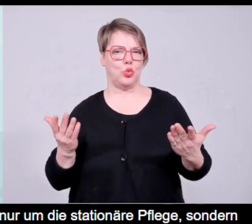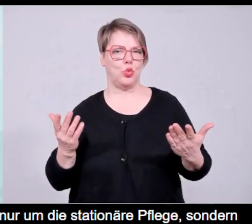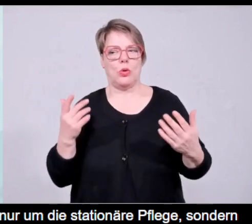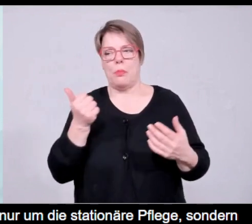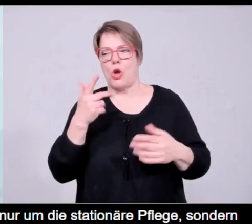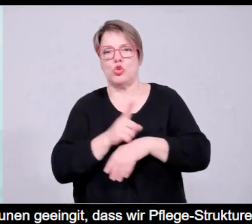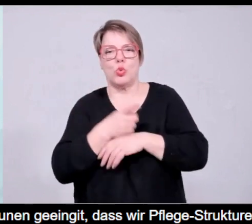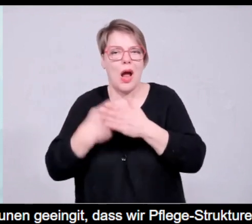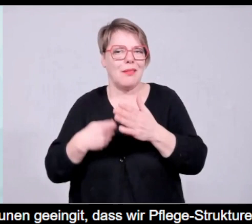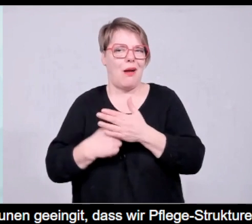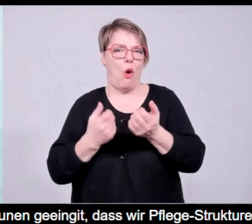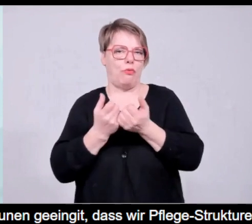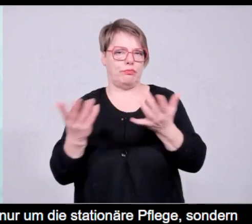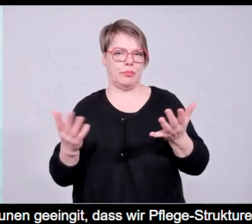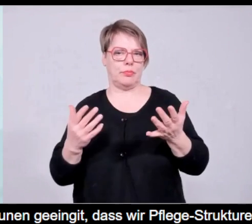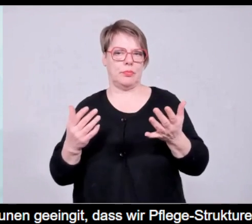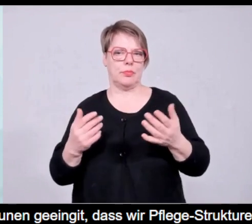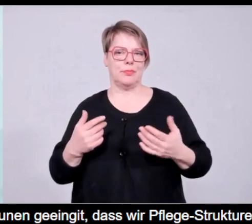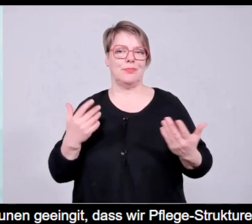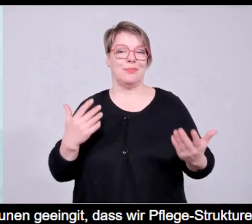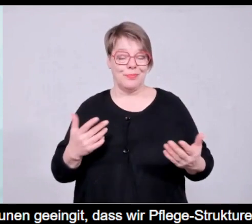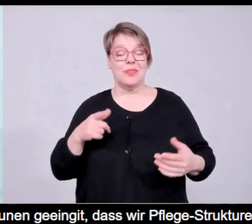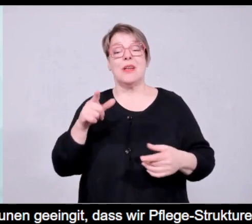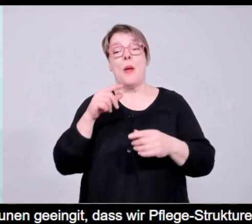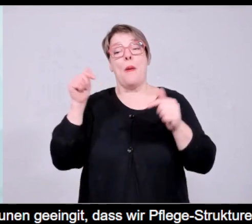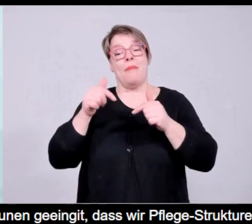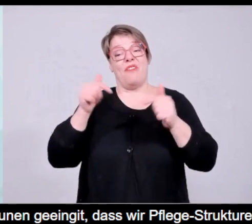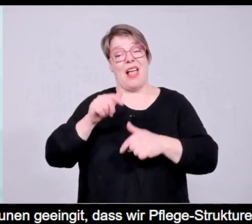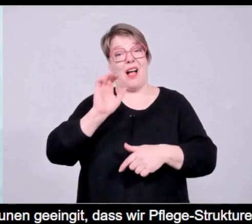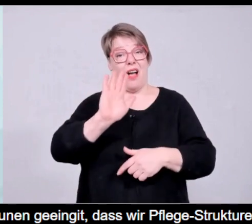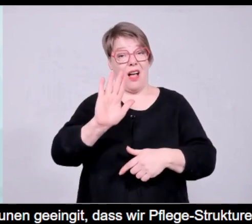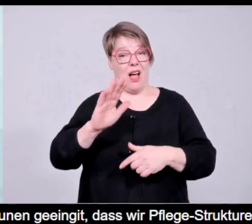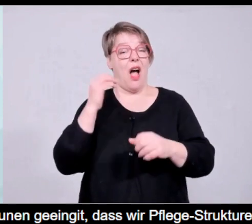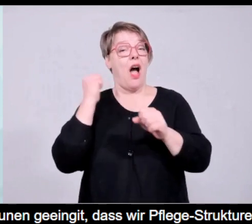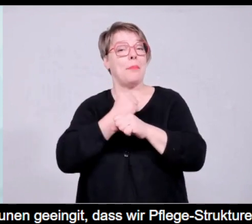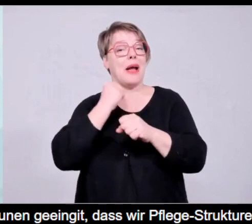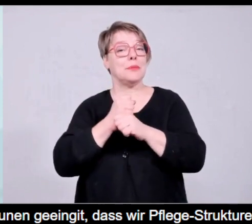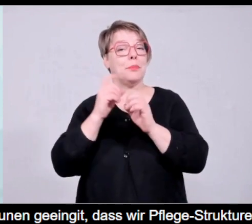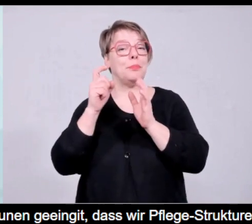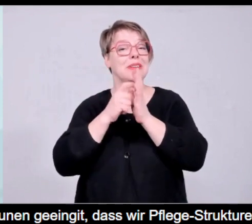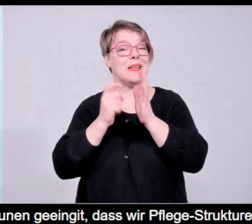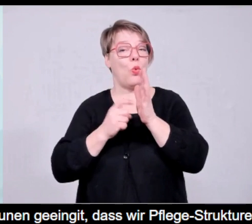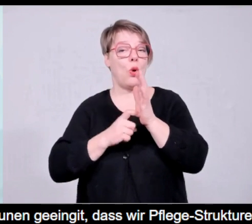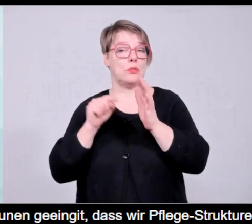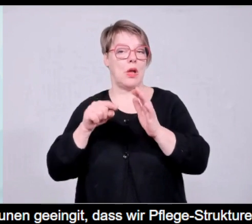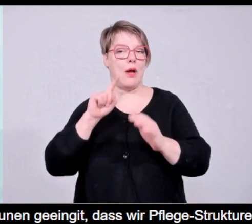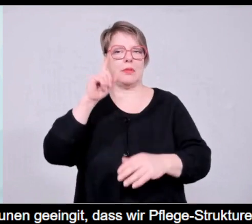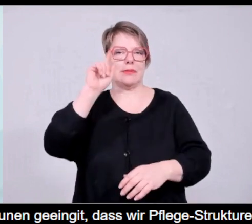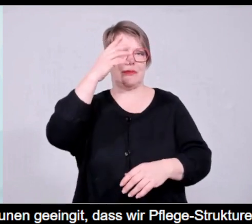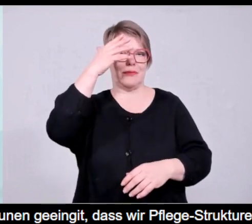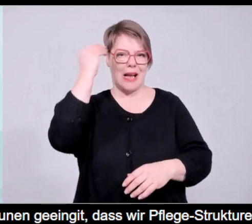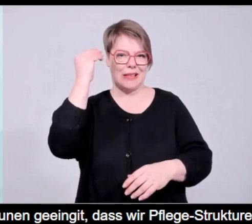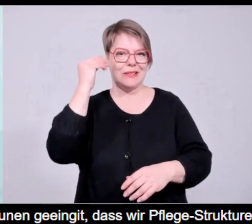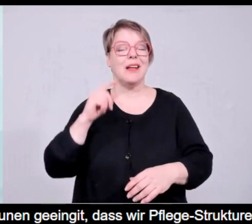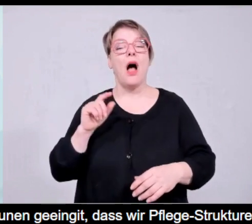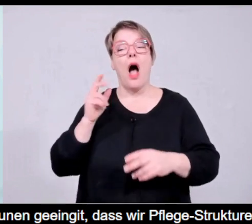Plätze stellt, ist nicht die Frage der Plätze. Die Frage ist immer die Frage, wo kommen die Menschen her, die in Zukunft an den Plätzen stehen. Deswegen müssen wir jetzt diese